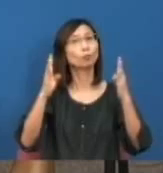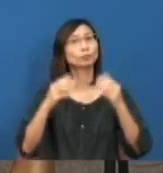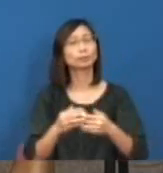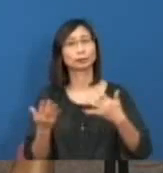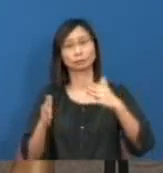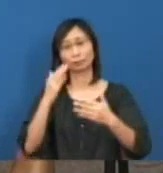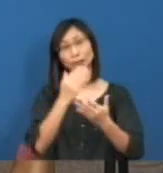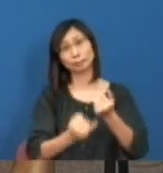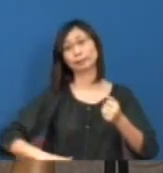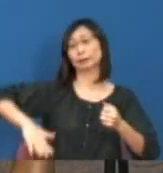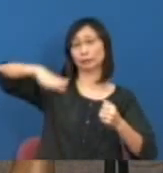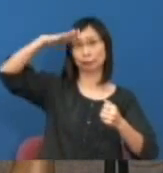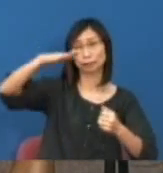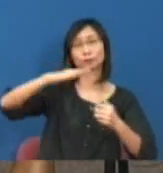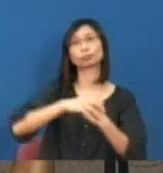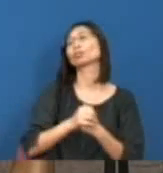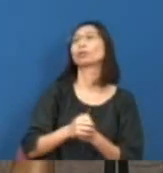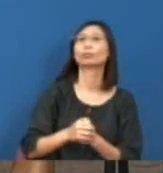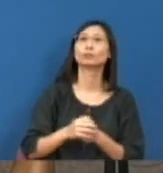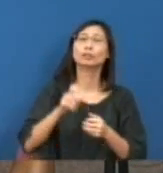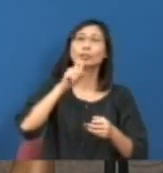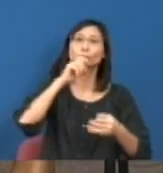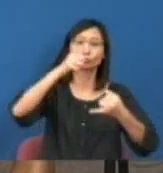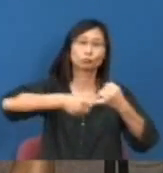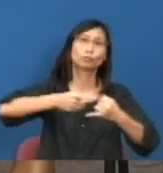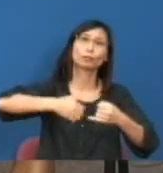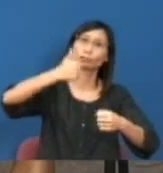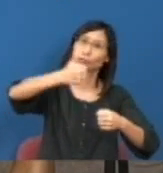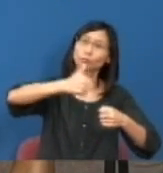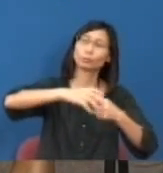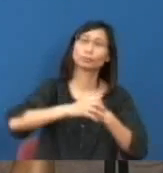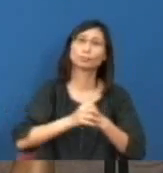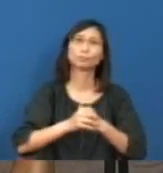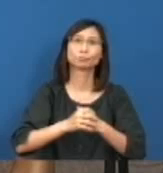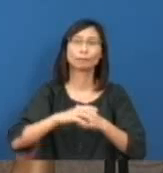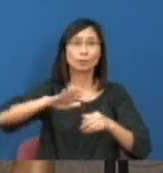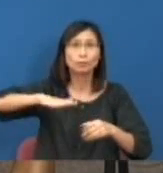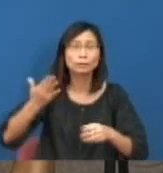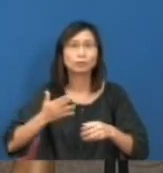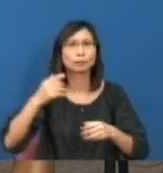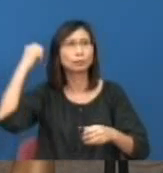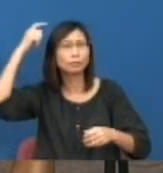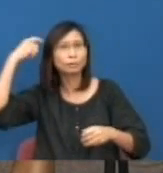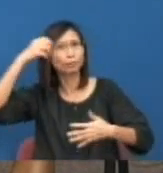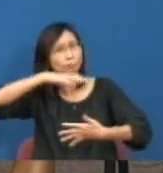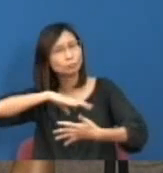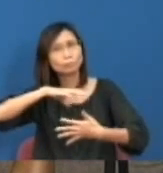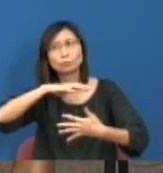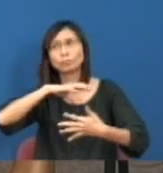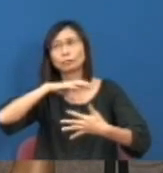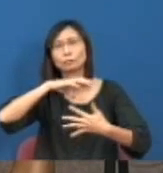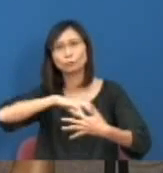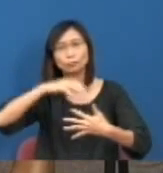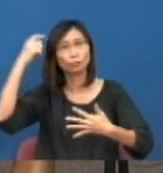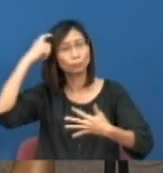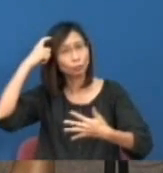長，有一定的成功效果效，一路咁樣樣。咁但係抽象嘅思維，即係話思維話女嗰個